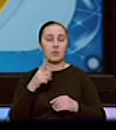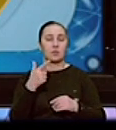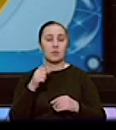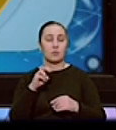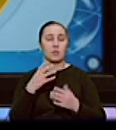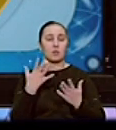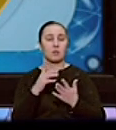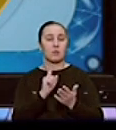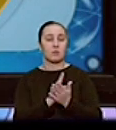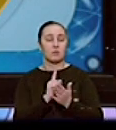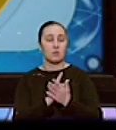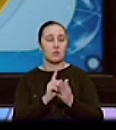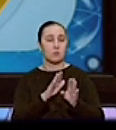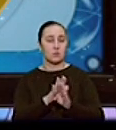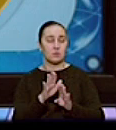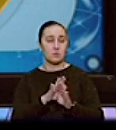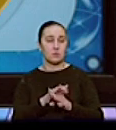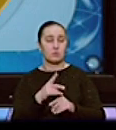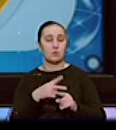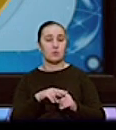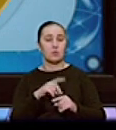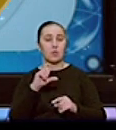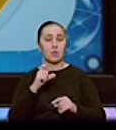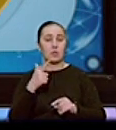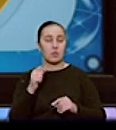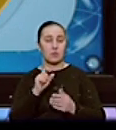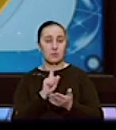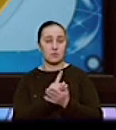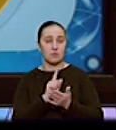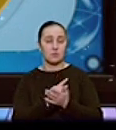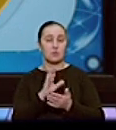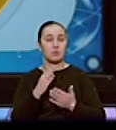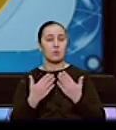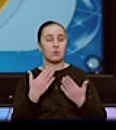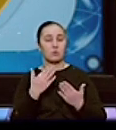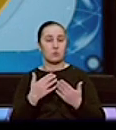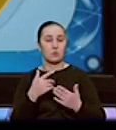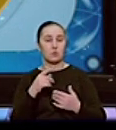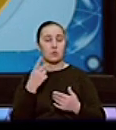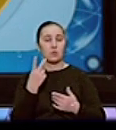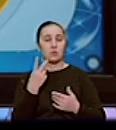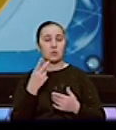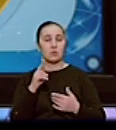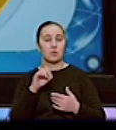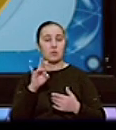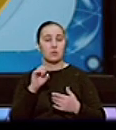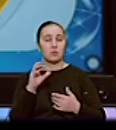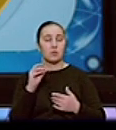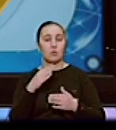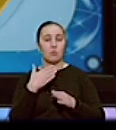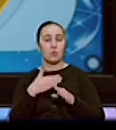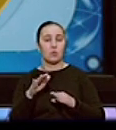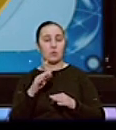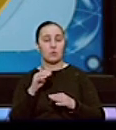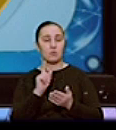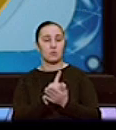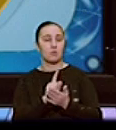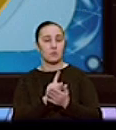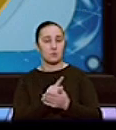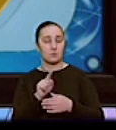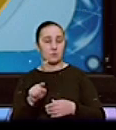qanday vazifani bajaradi? Ega vazifasini yoki ikkinchi darajali bo'lak